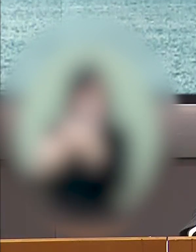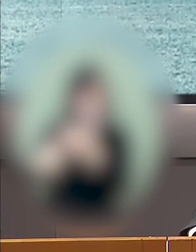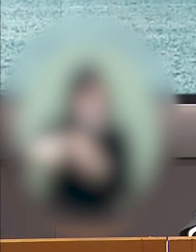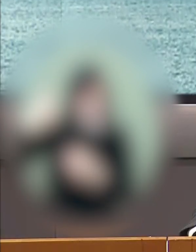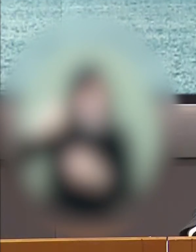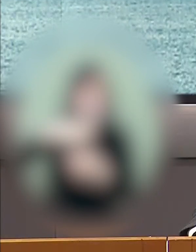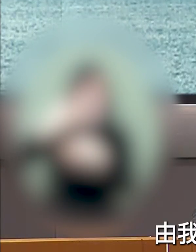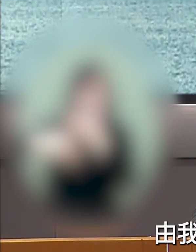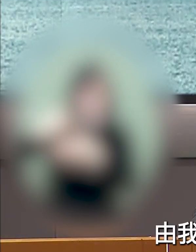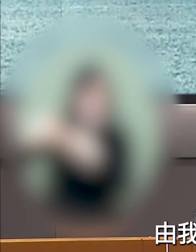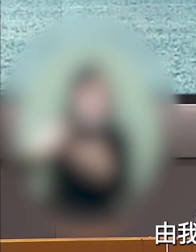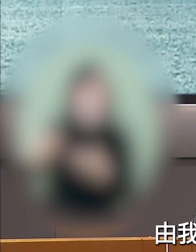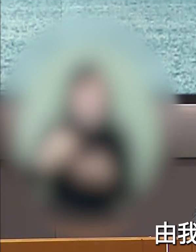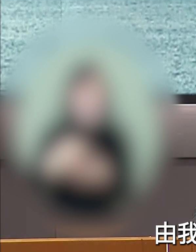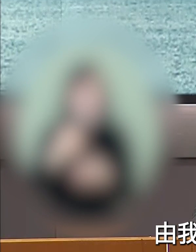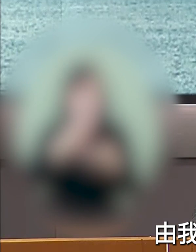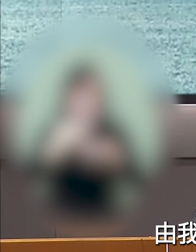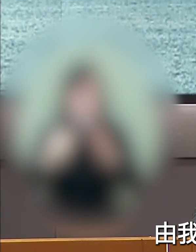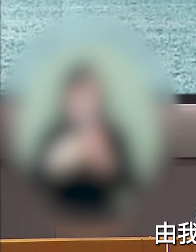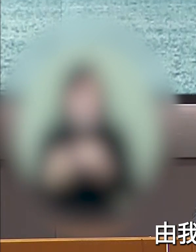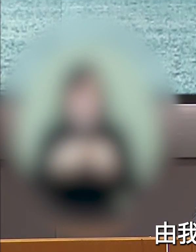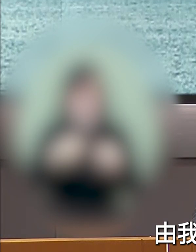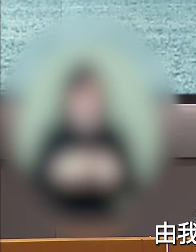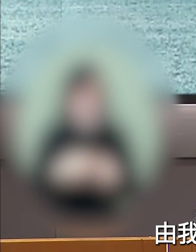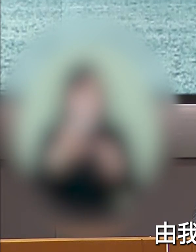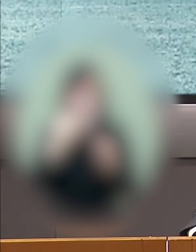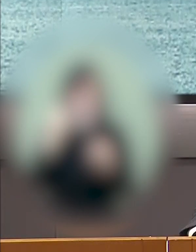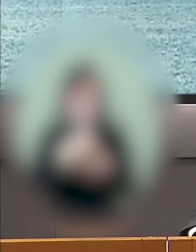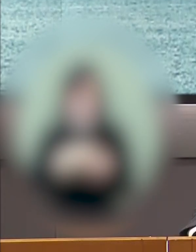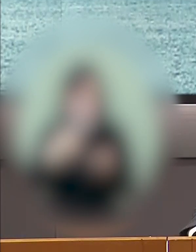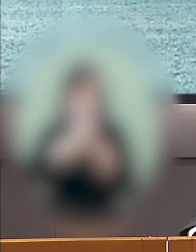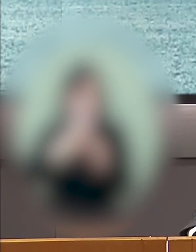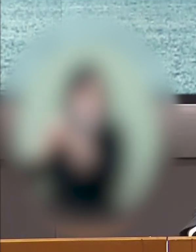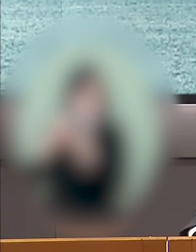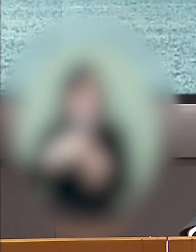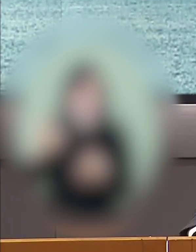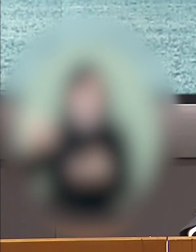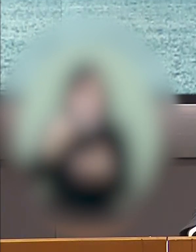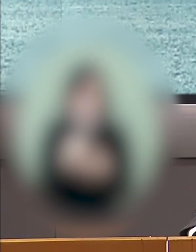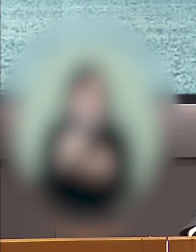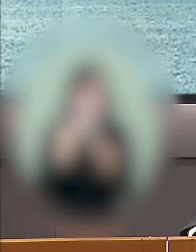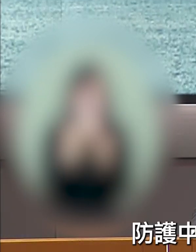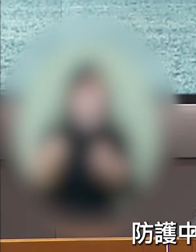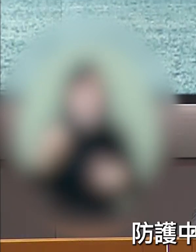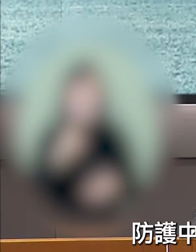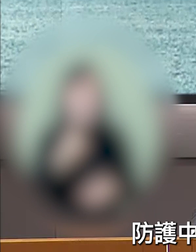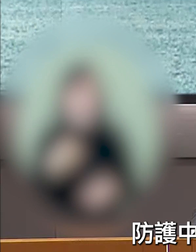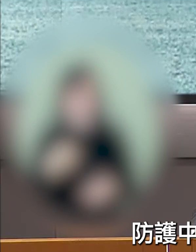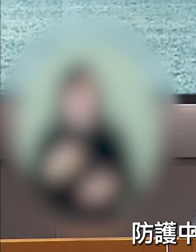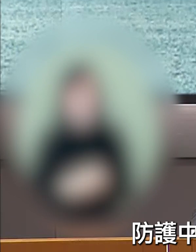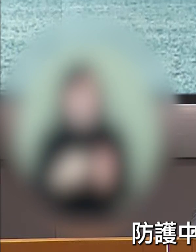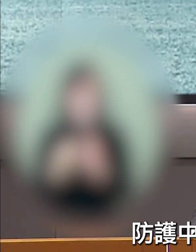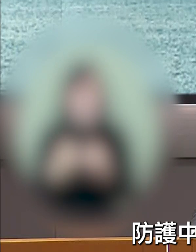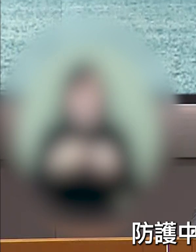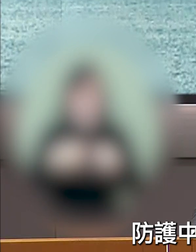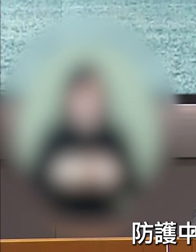可以透過由我們衛生服務中心發出一個連結，是拿到一個隔離令。防護中心亦都會因應